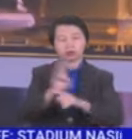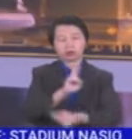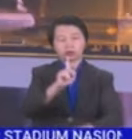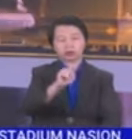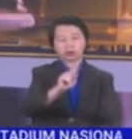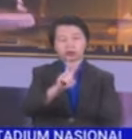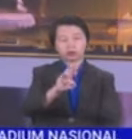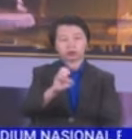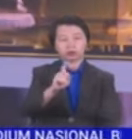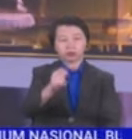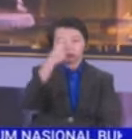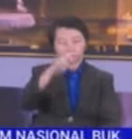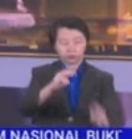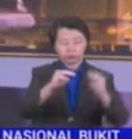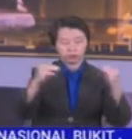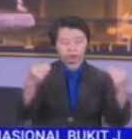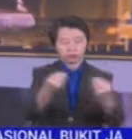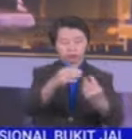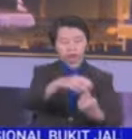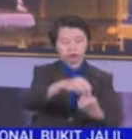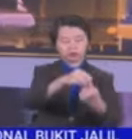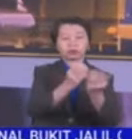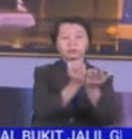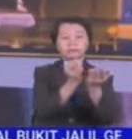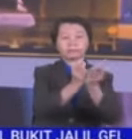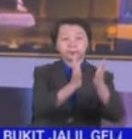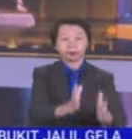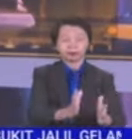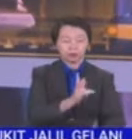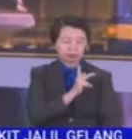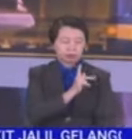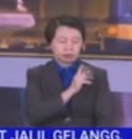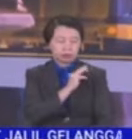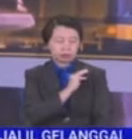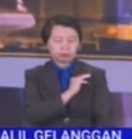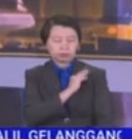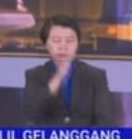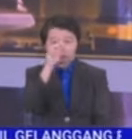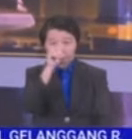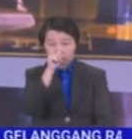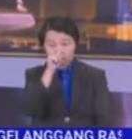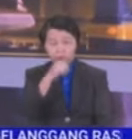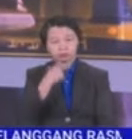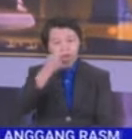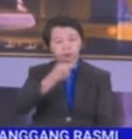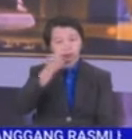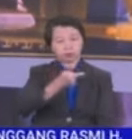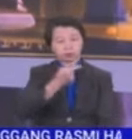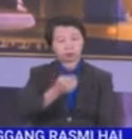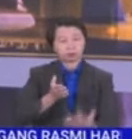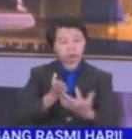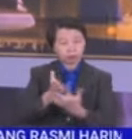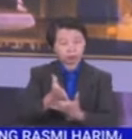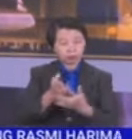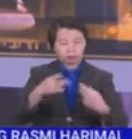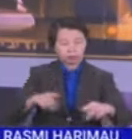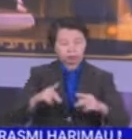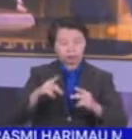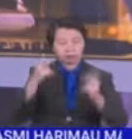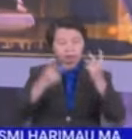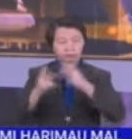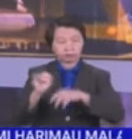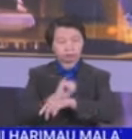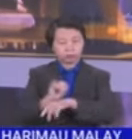vokasional TVET kepada masyarakat khususnya pelajar. Ketua Menteri Melaka Datuk Seri Sulaiman Mat Ali berkata, menerusi peluang